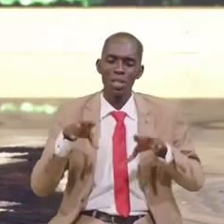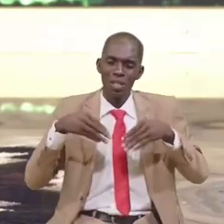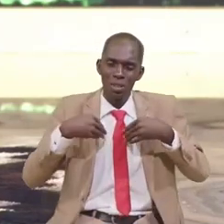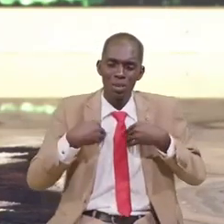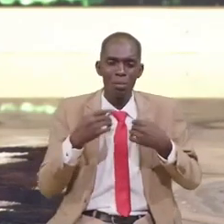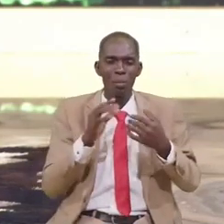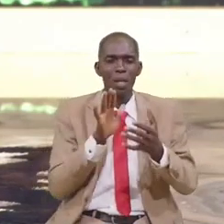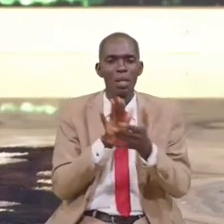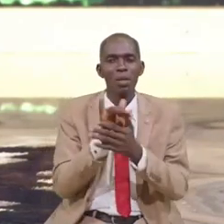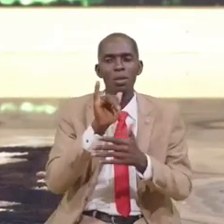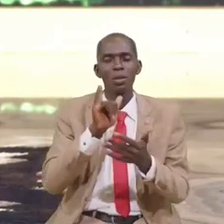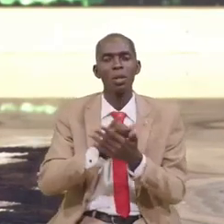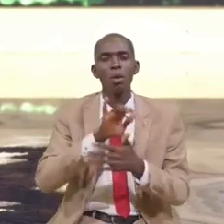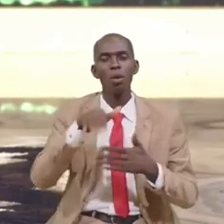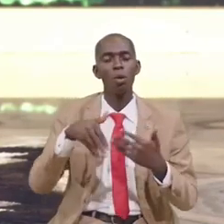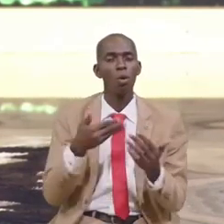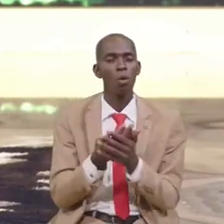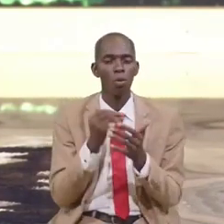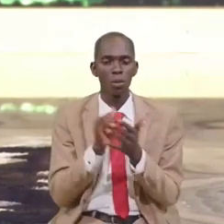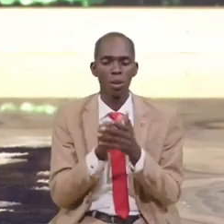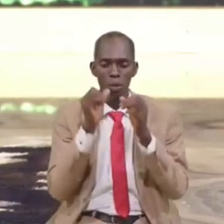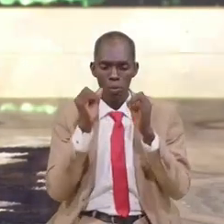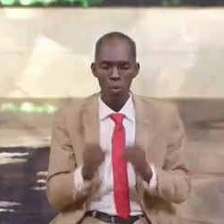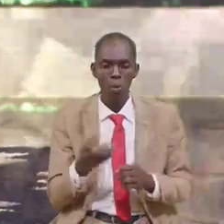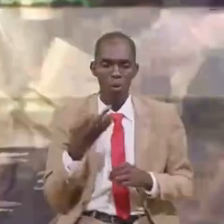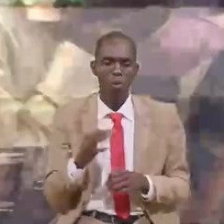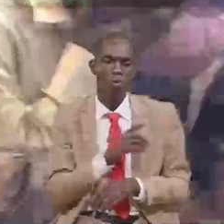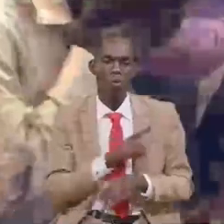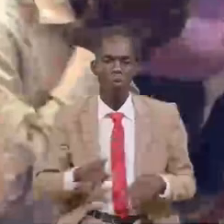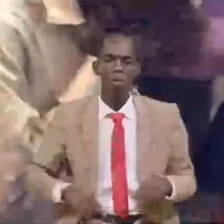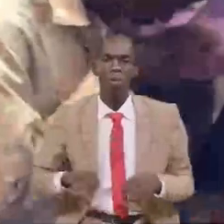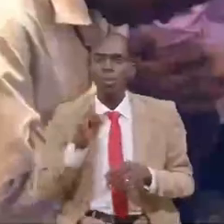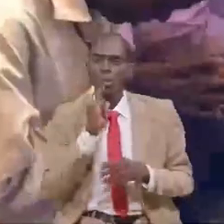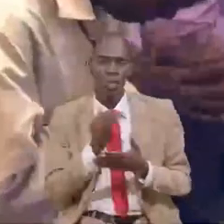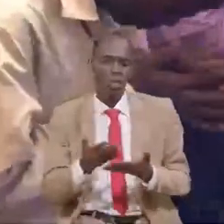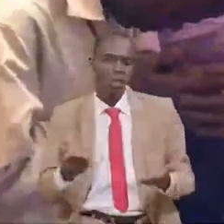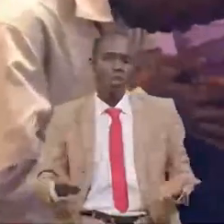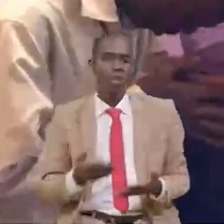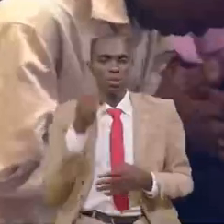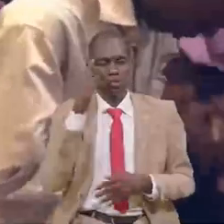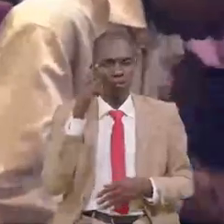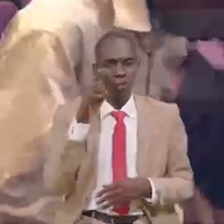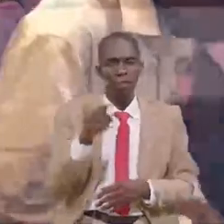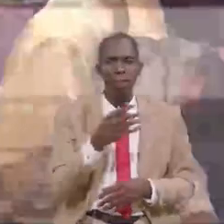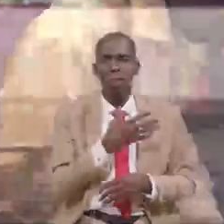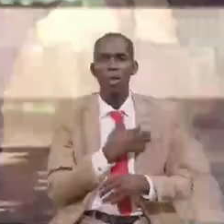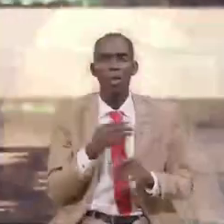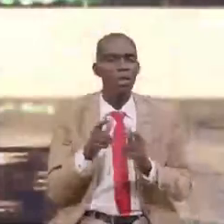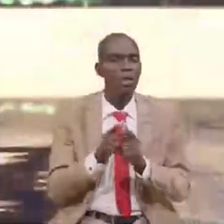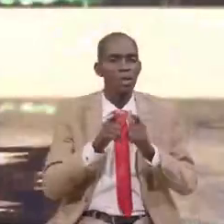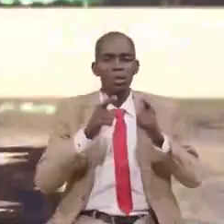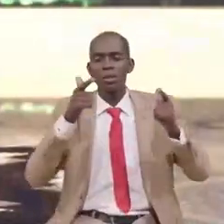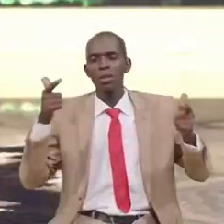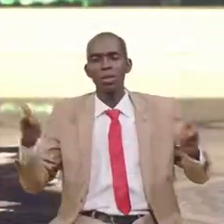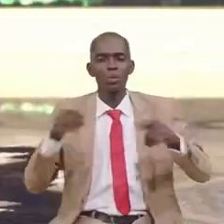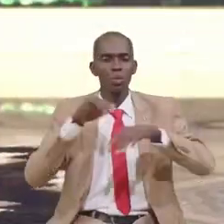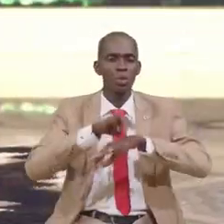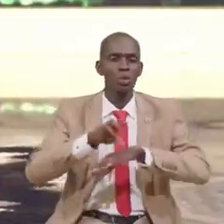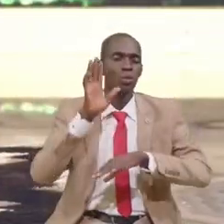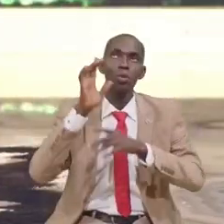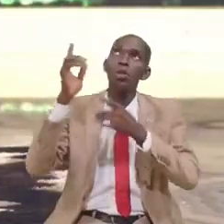cela. Croyez que toute la puissance du Seigneur est disponible pour vous et un grand ministère viendra depuis le ciel pour vous et